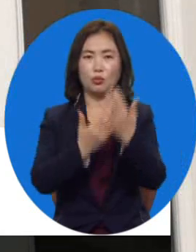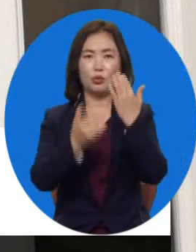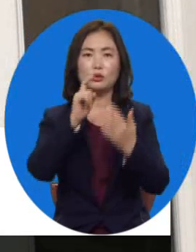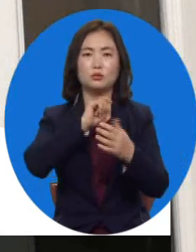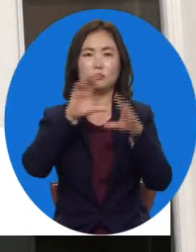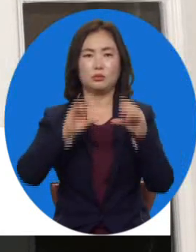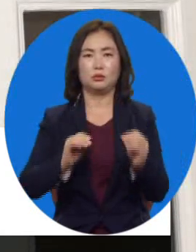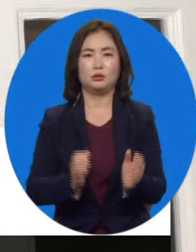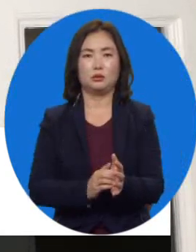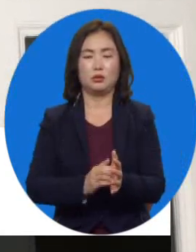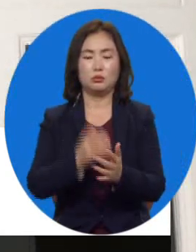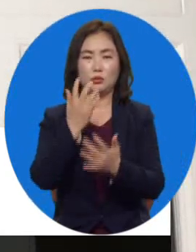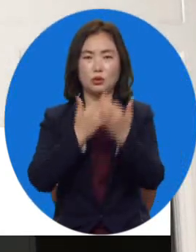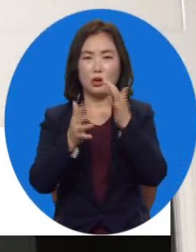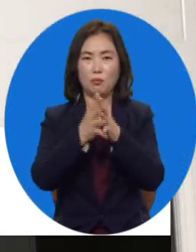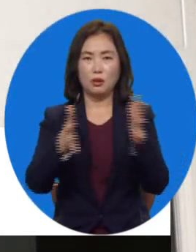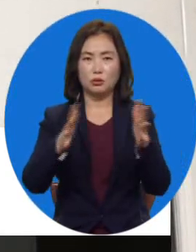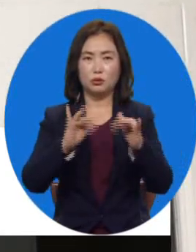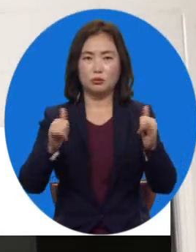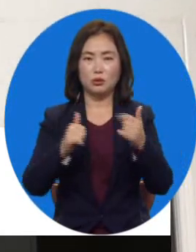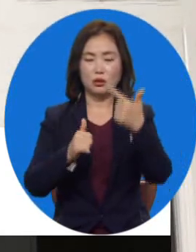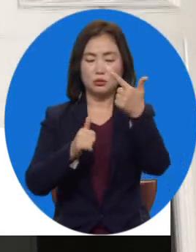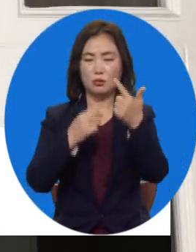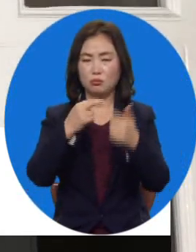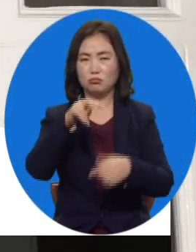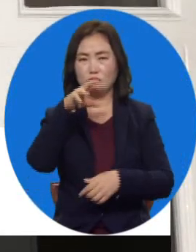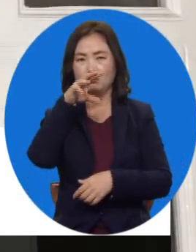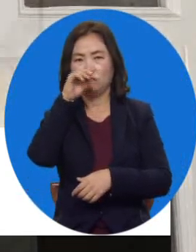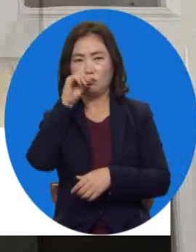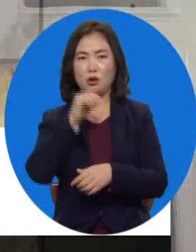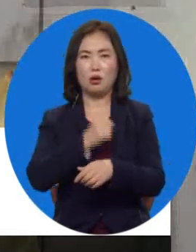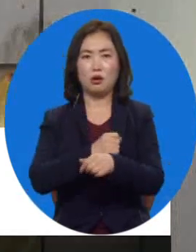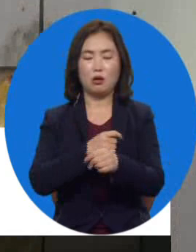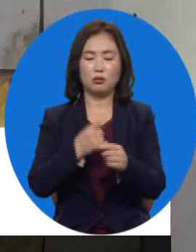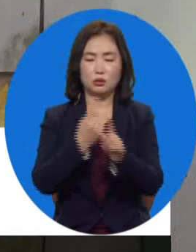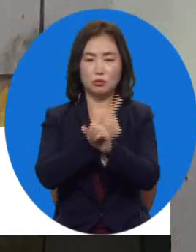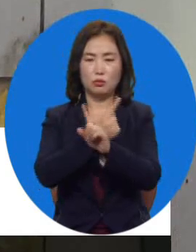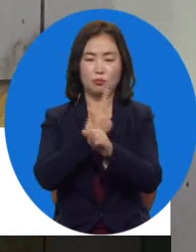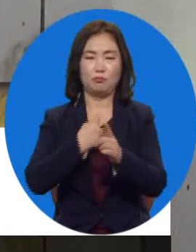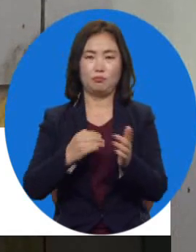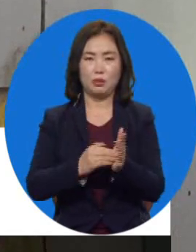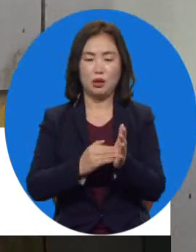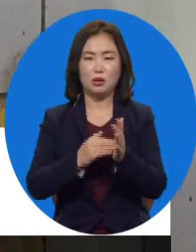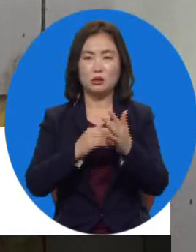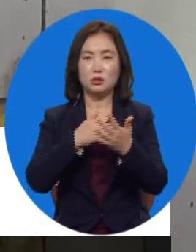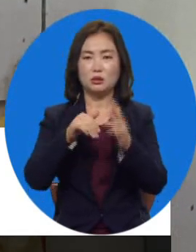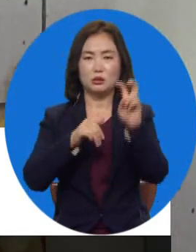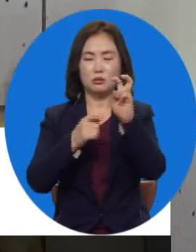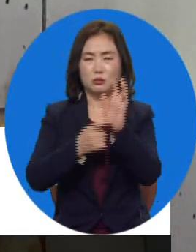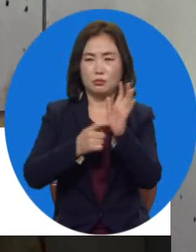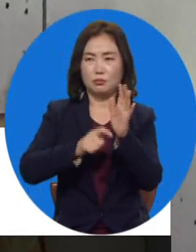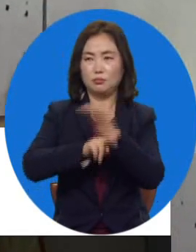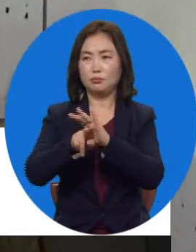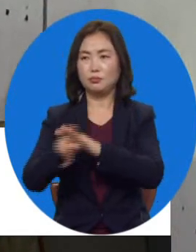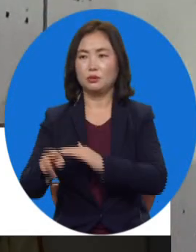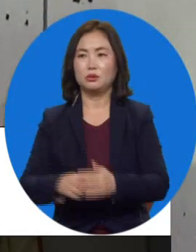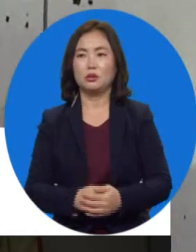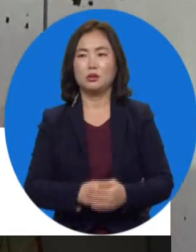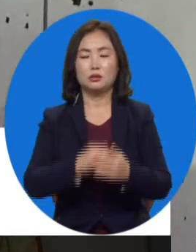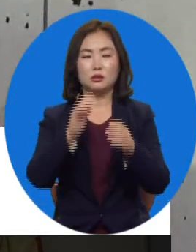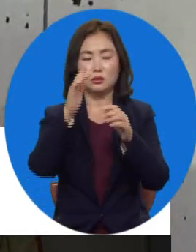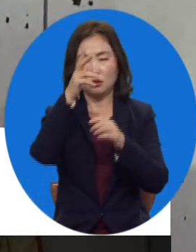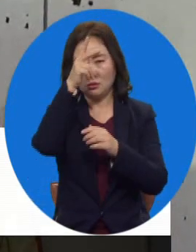꺼졌습니다 이 불로 아파트 주민 등 6명이 연기를 마셔 치료를 받았고 20여 명이 급히 대표 했읍니다